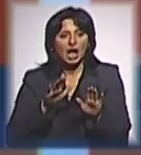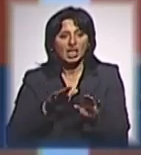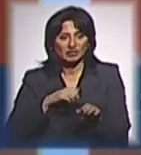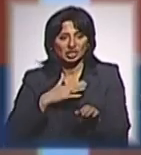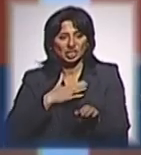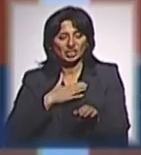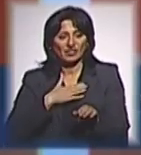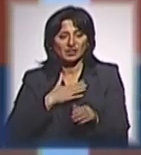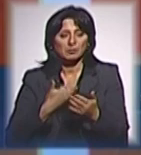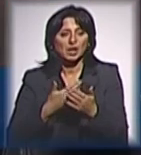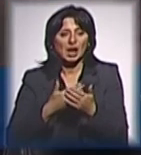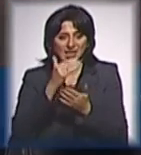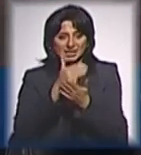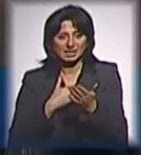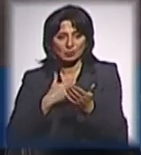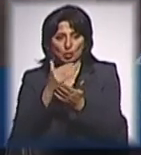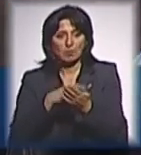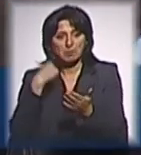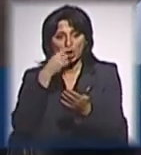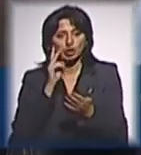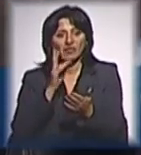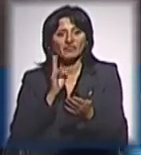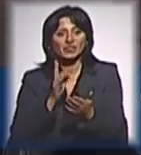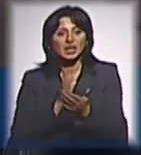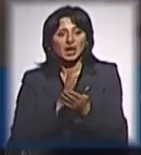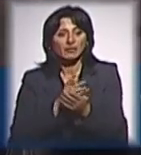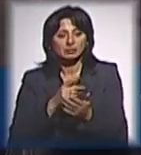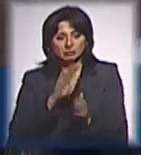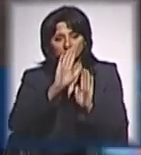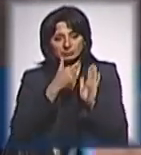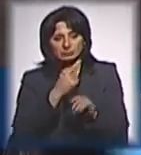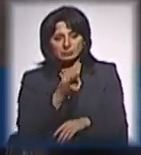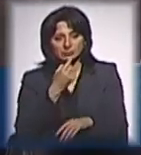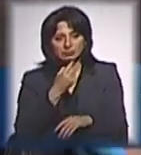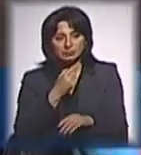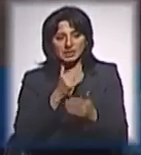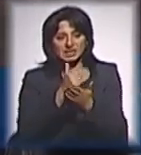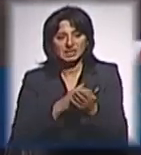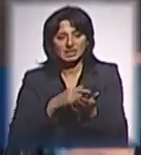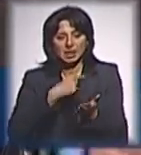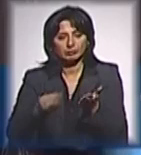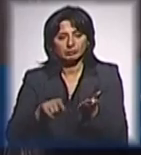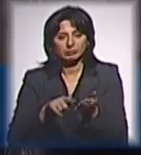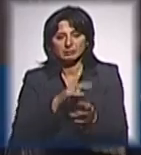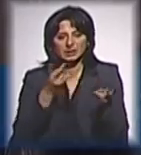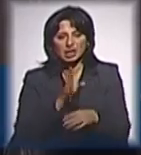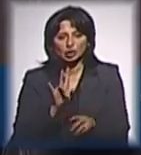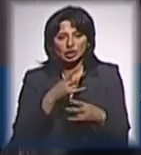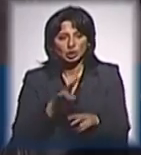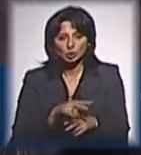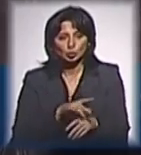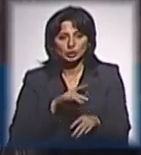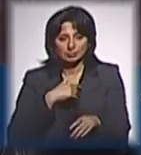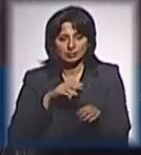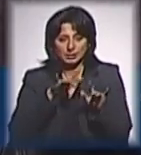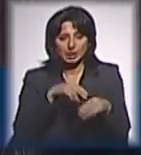ადგილობრივ ჩვენს დაუშვათ სიაში ვინც არის, მაჟორიტარი ვინც არის და ეუბნებიან, რომ დატოვეთ სიიდან, დაწერეთ განცხადება, არ არის საჭირო,